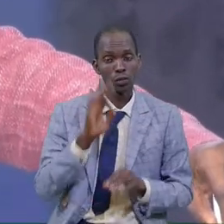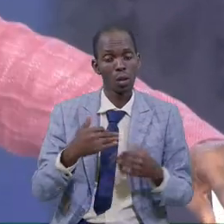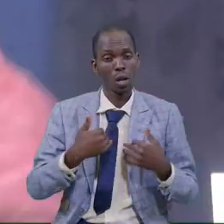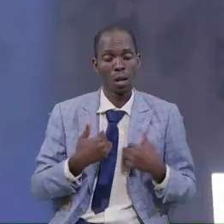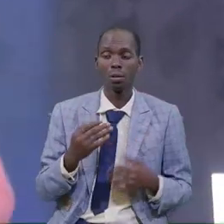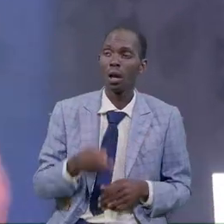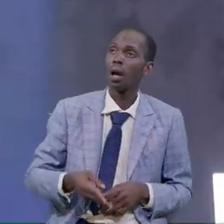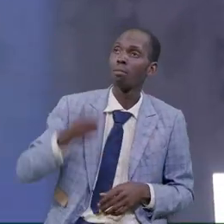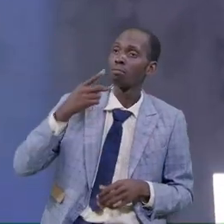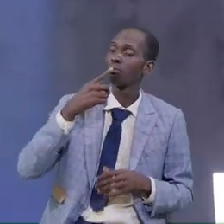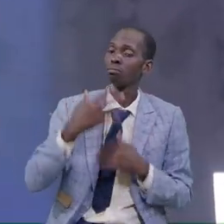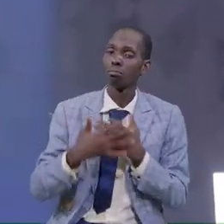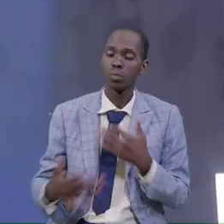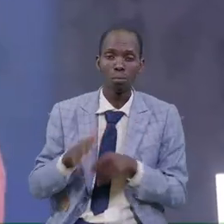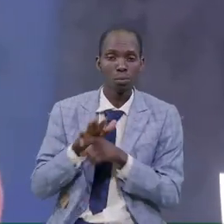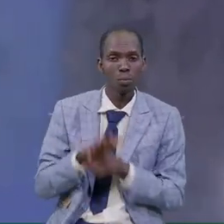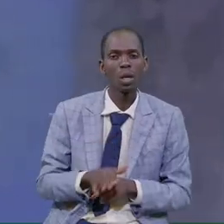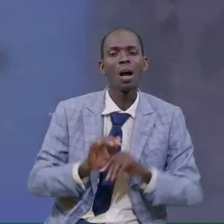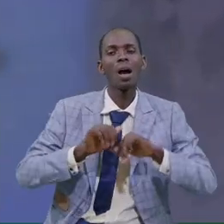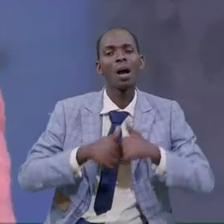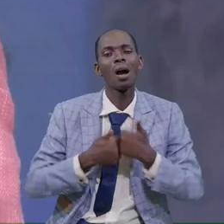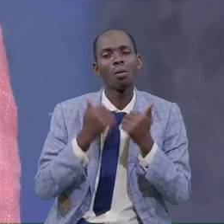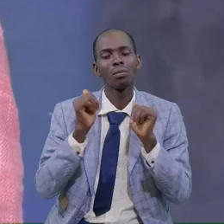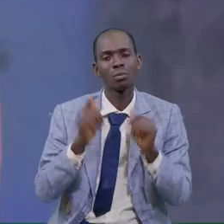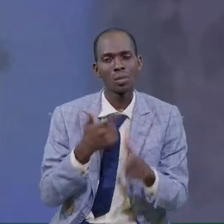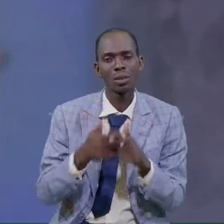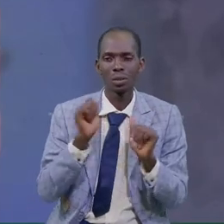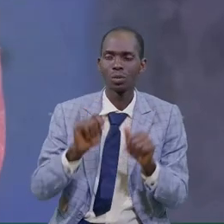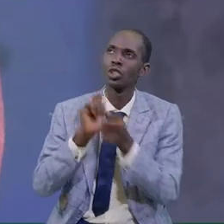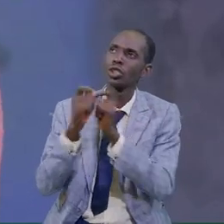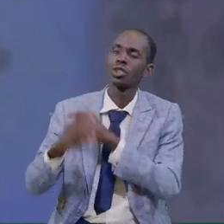l'autre côté? Tu penses à ceci. Oh, tu as